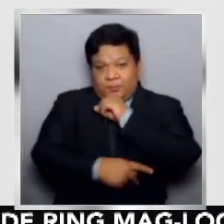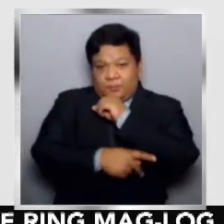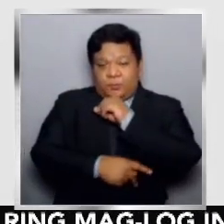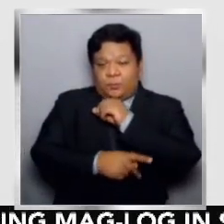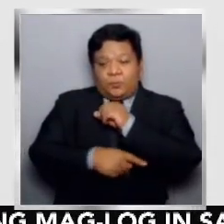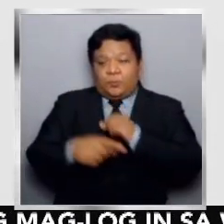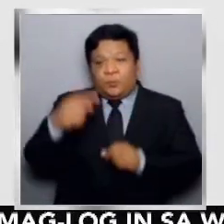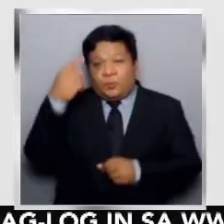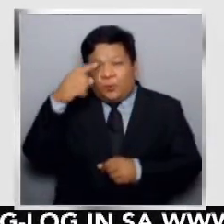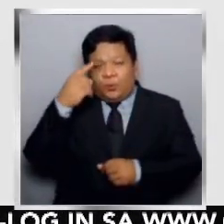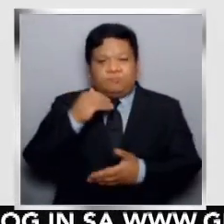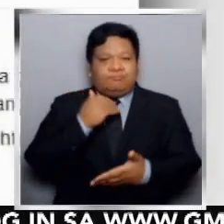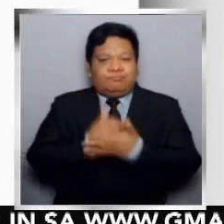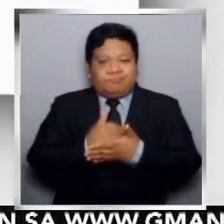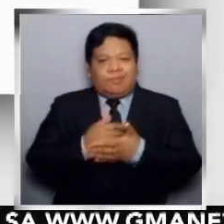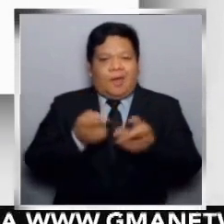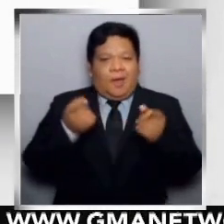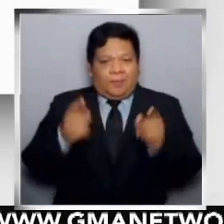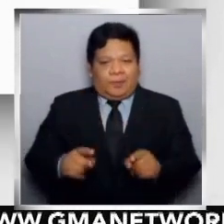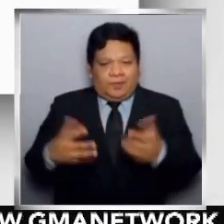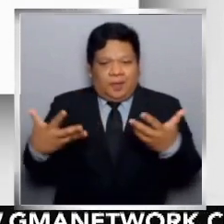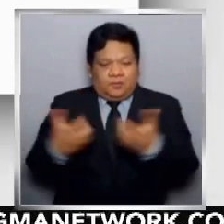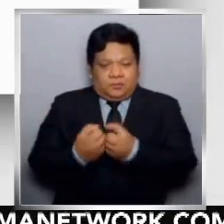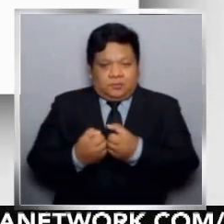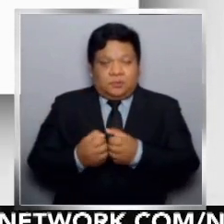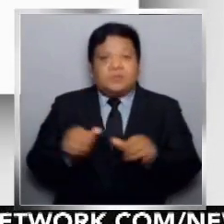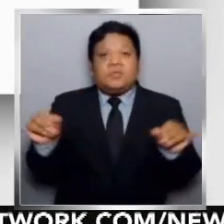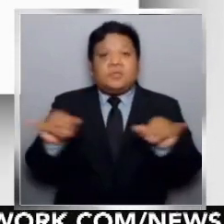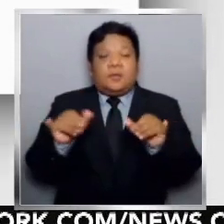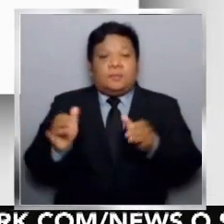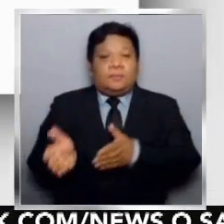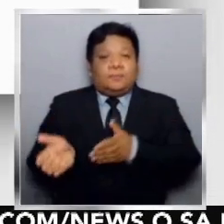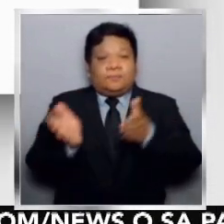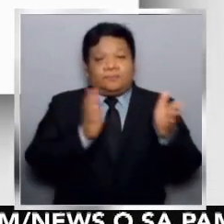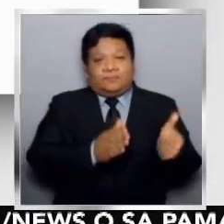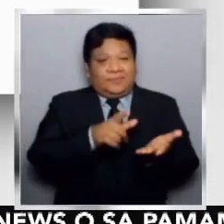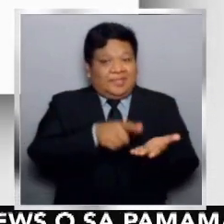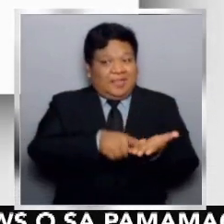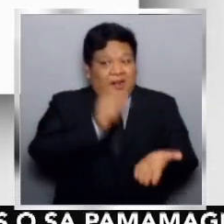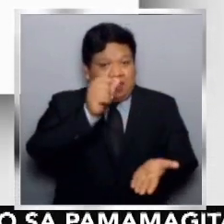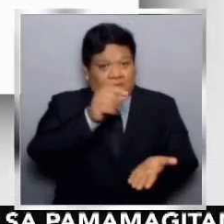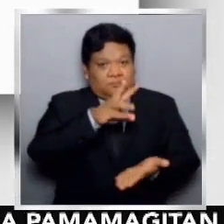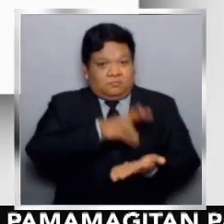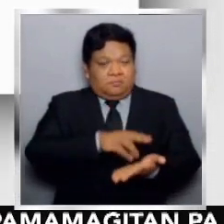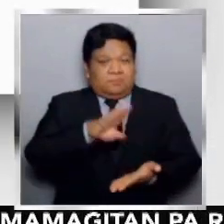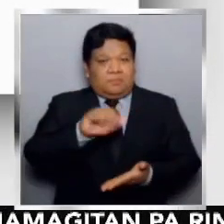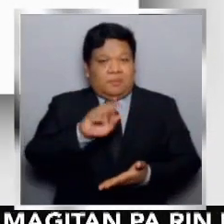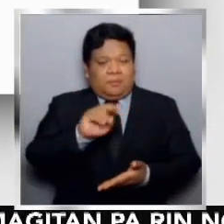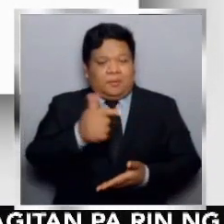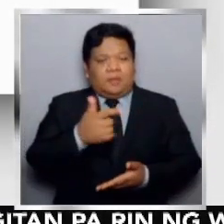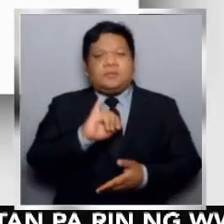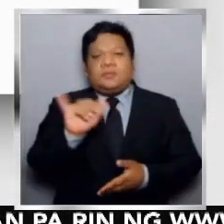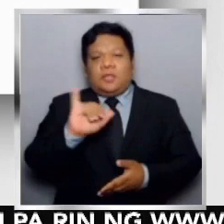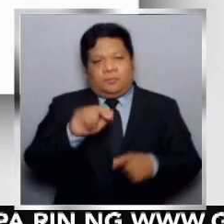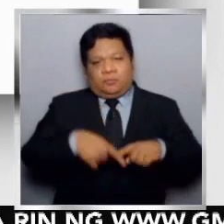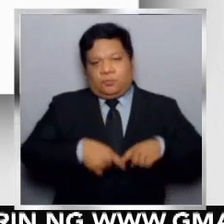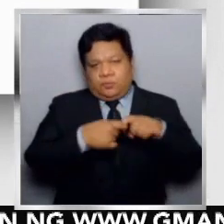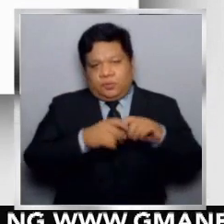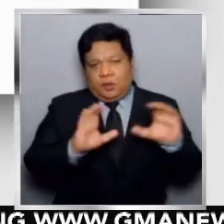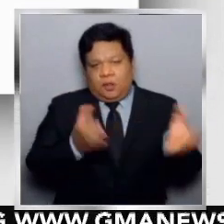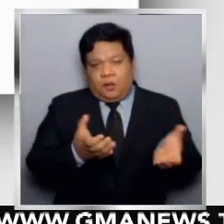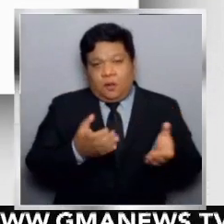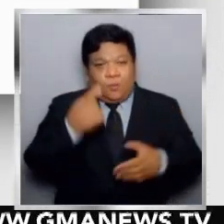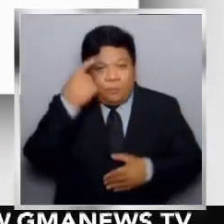sa disgrasya. Wala rin pasok bukas sa Bamban sa Tarlac. Ayon kay Mayor Alice Lialgo, ito ay para bigyan daan